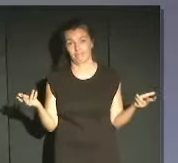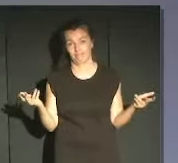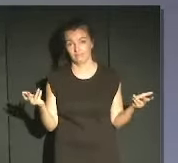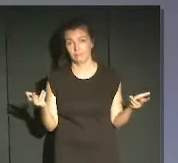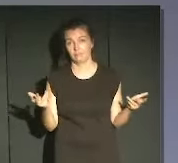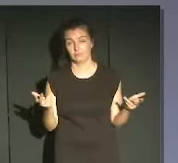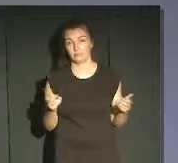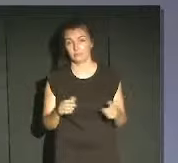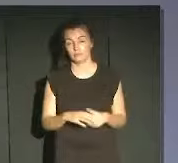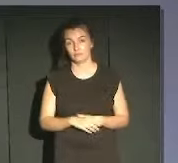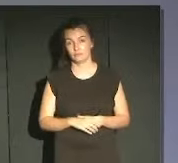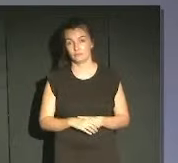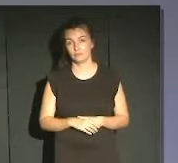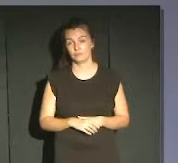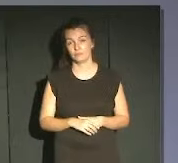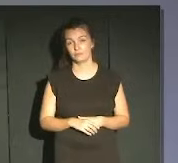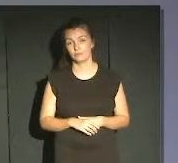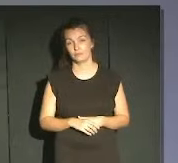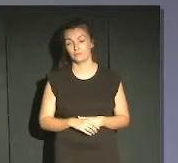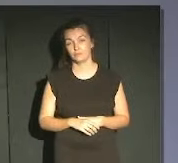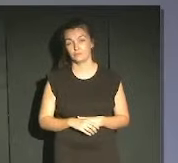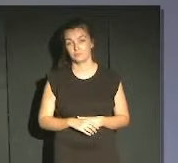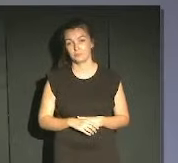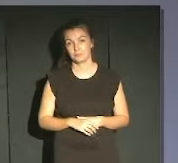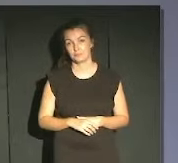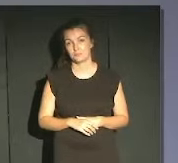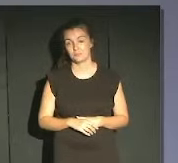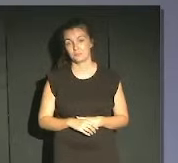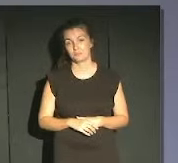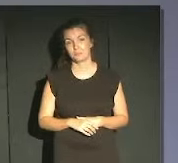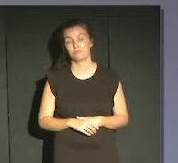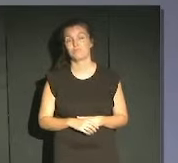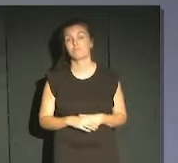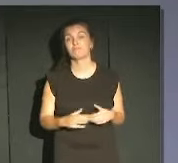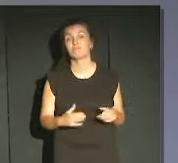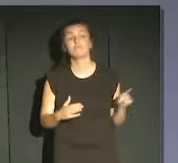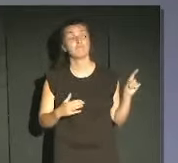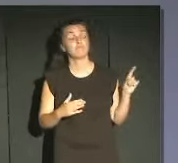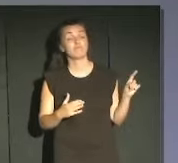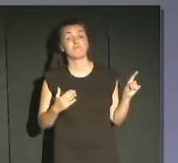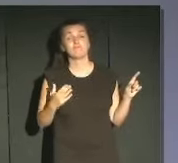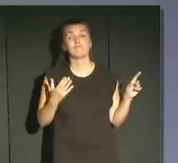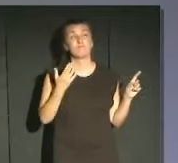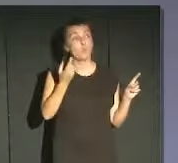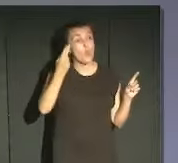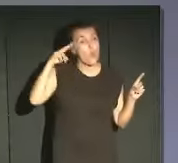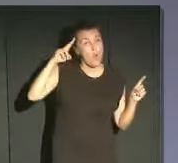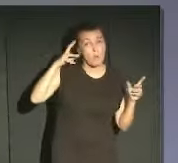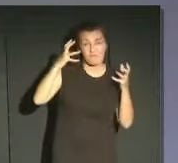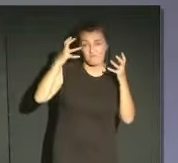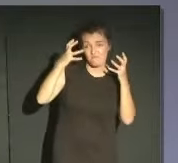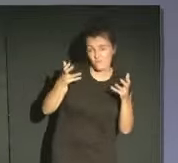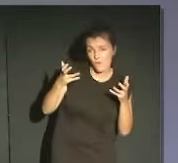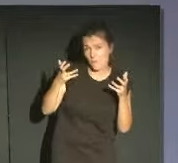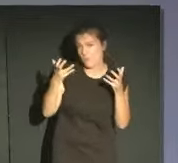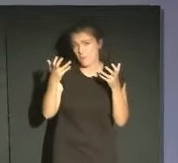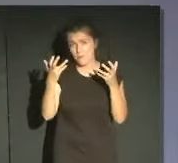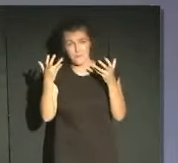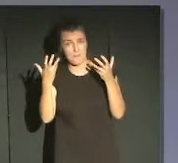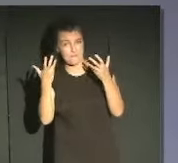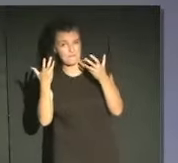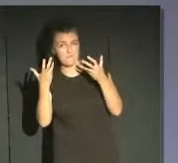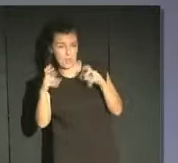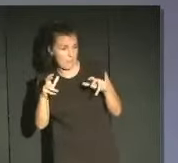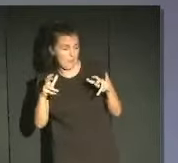parce que que l'Europe le veuille ou pas que l'Europe l'assume ou pas le monde